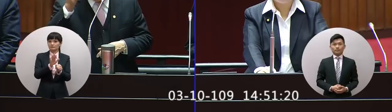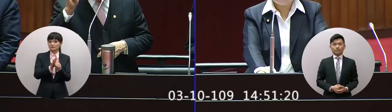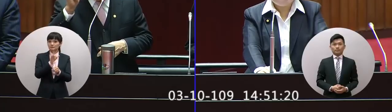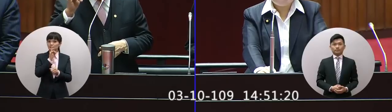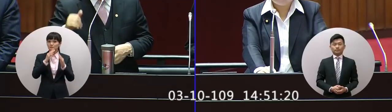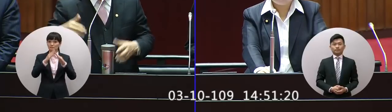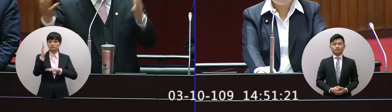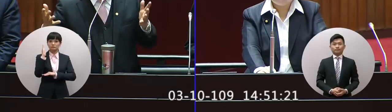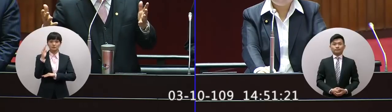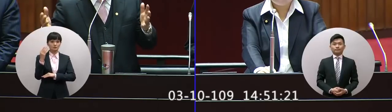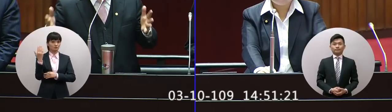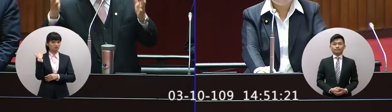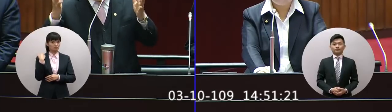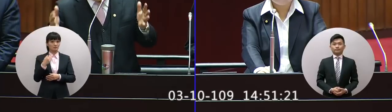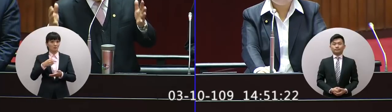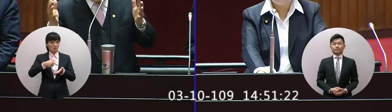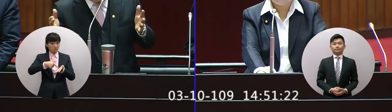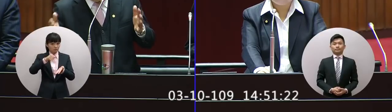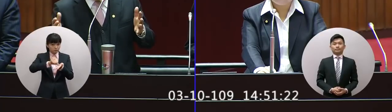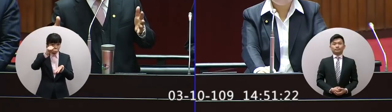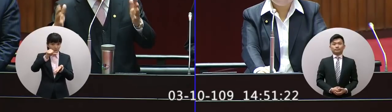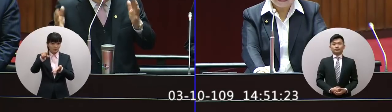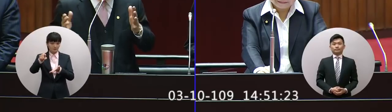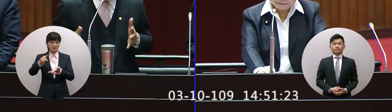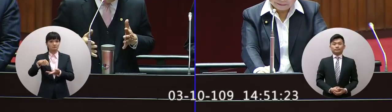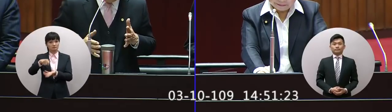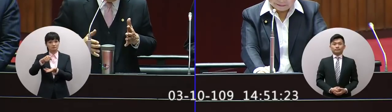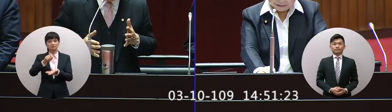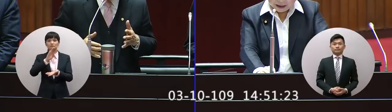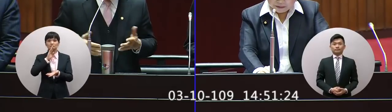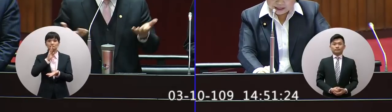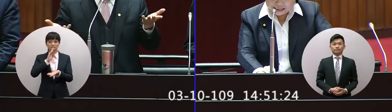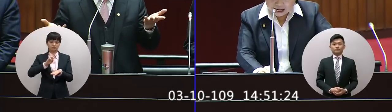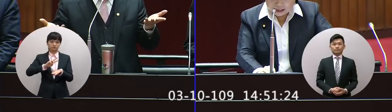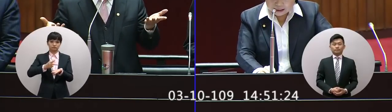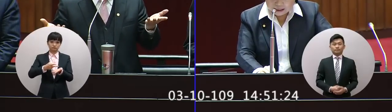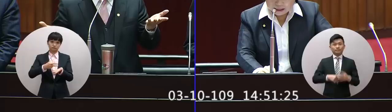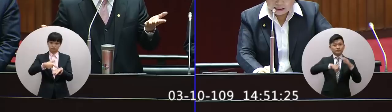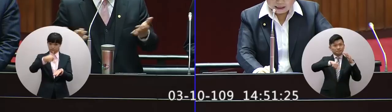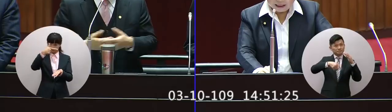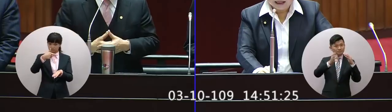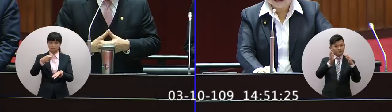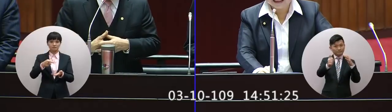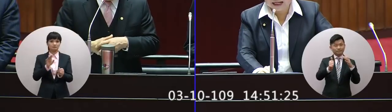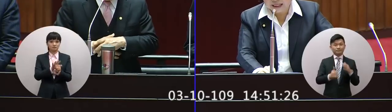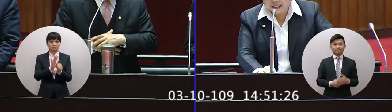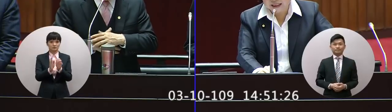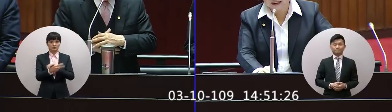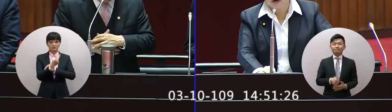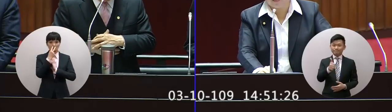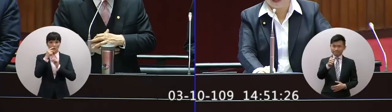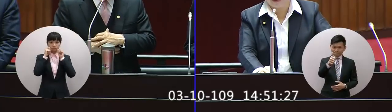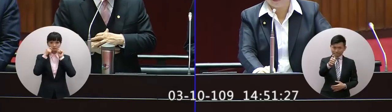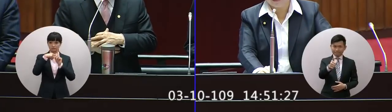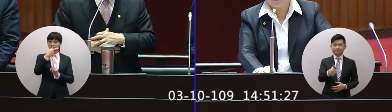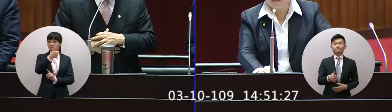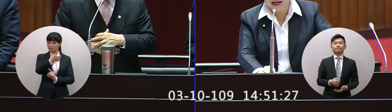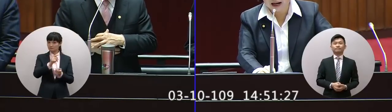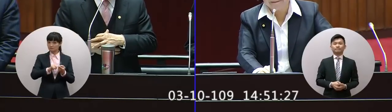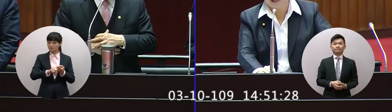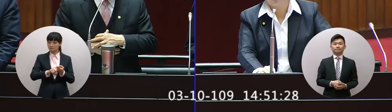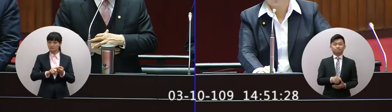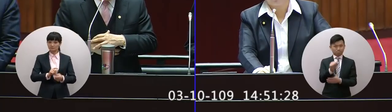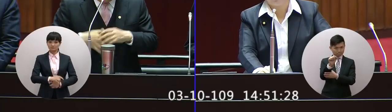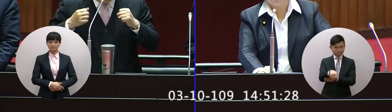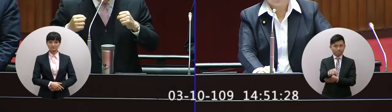你说是六度发表空气品质越来越好，这也是最 委员的默认。谢谢您的作为，我